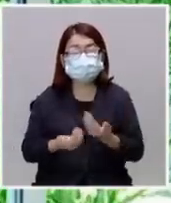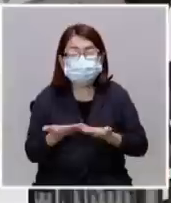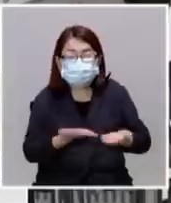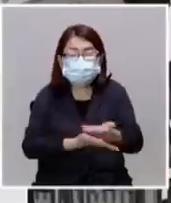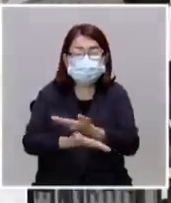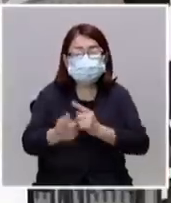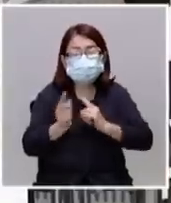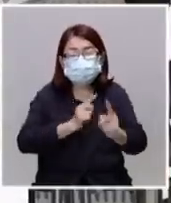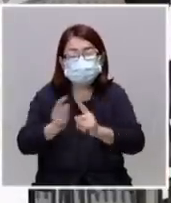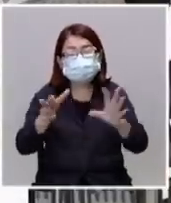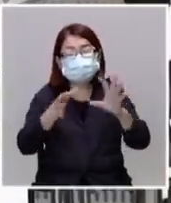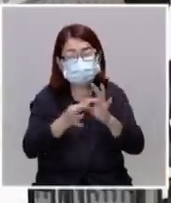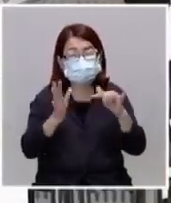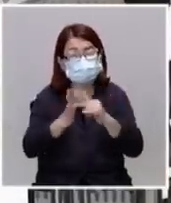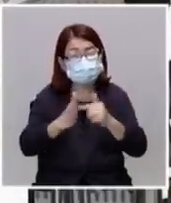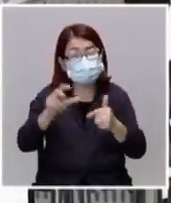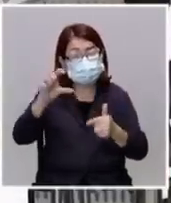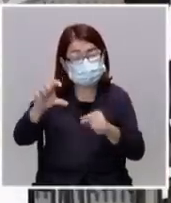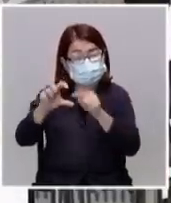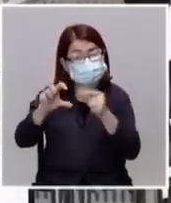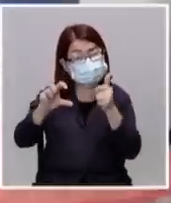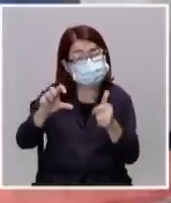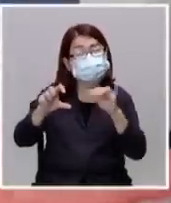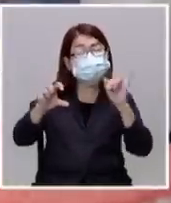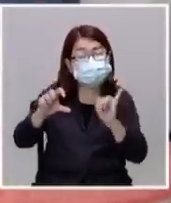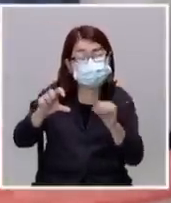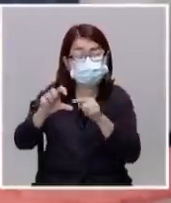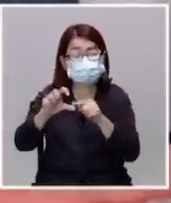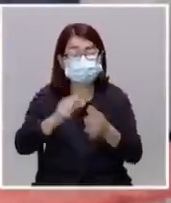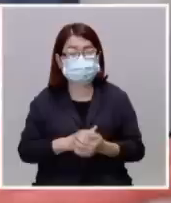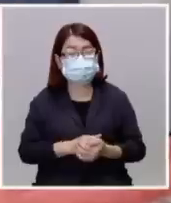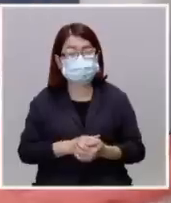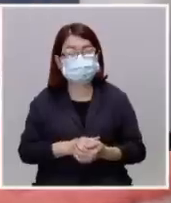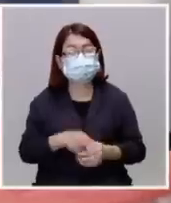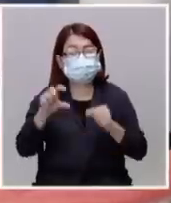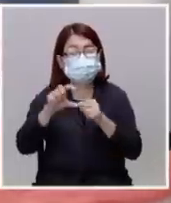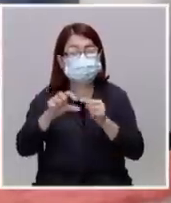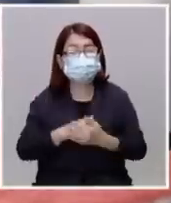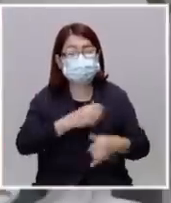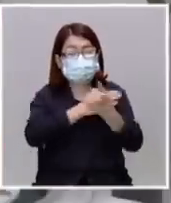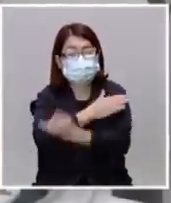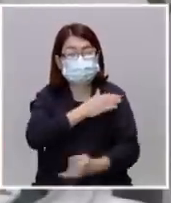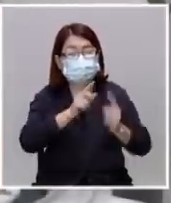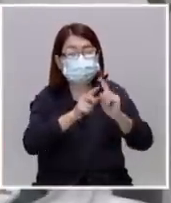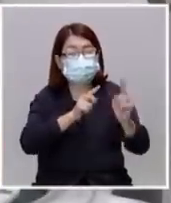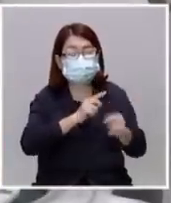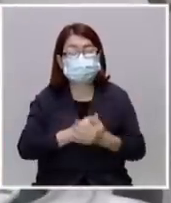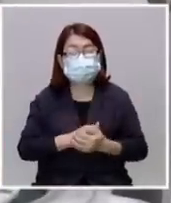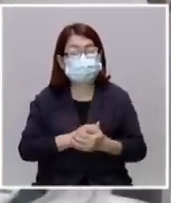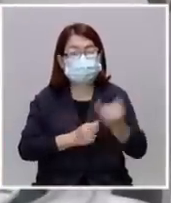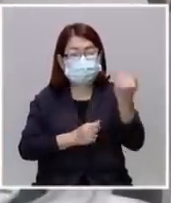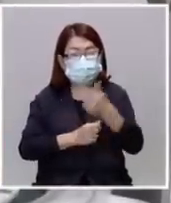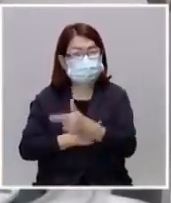วงกว้างเลยถึงประสิทธิภาพว่าประสิทธิภาพของซิโนแวคเนี่ยน้อยกว่าวัคซีนที่ผลิตในชาติตะวันตกนะคะเขามี